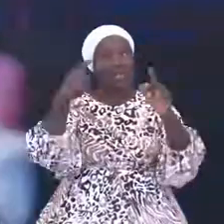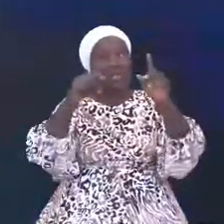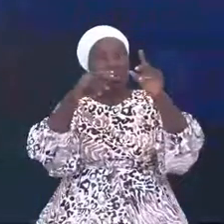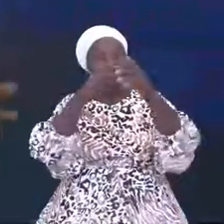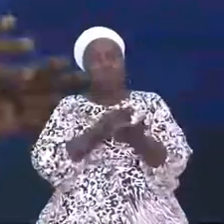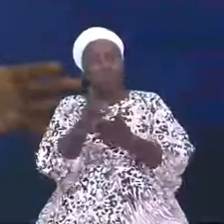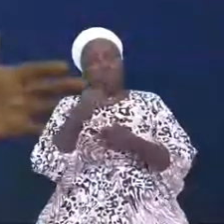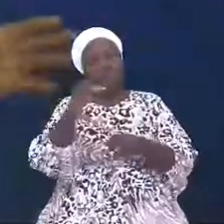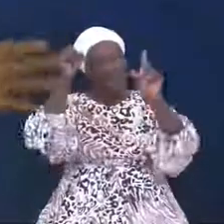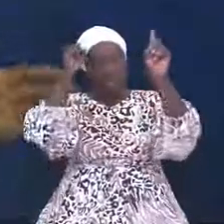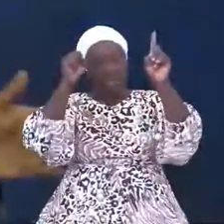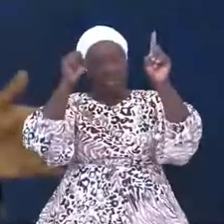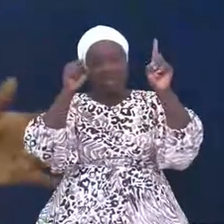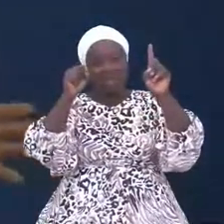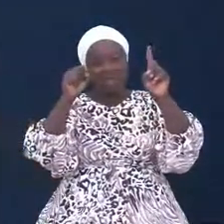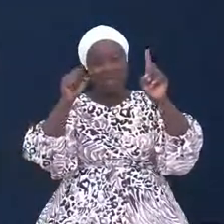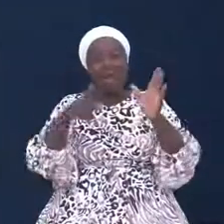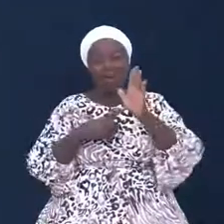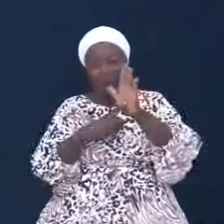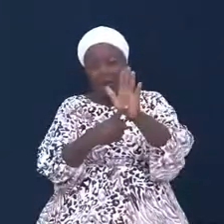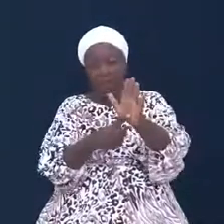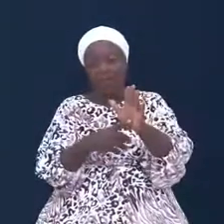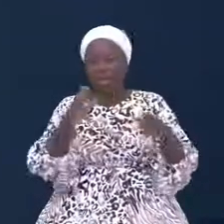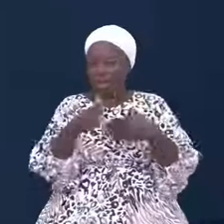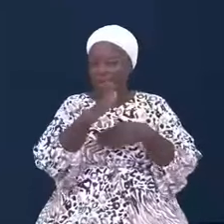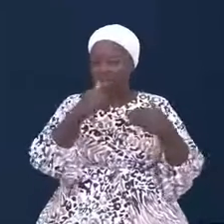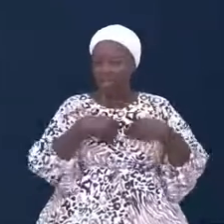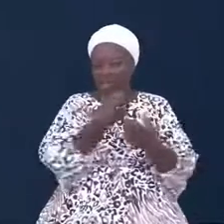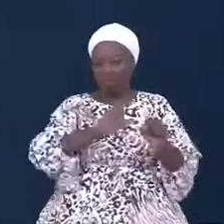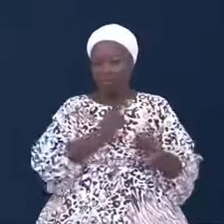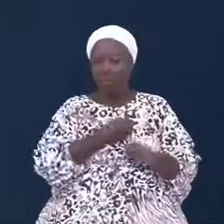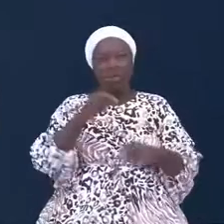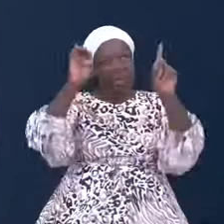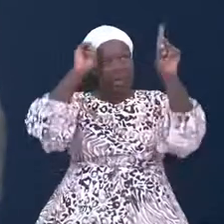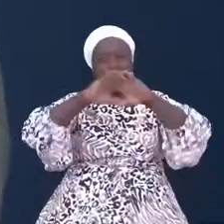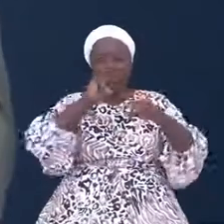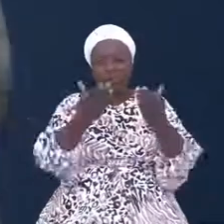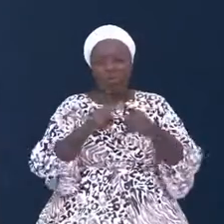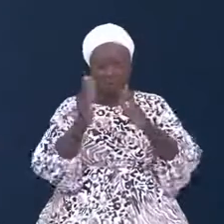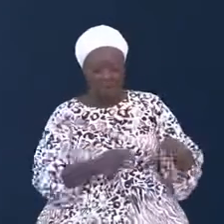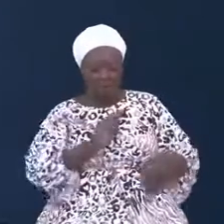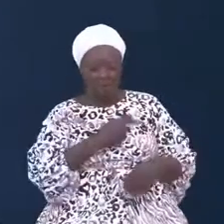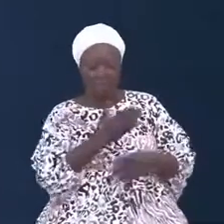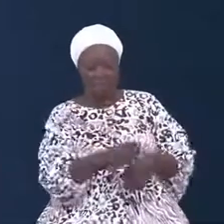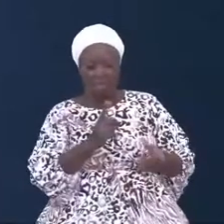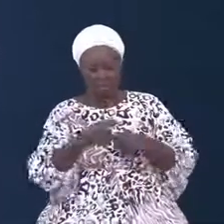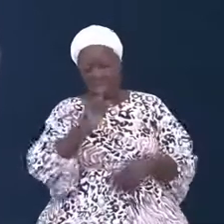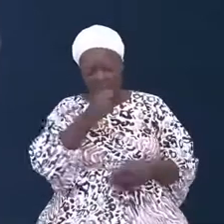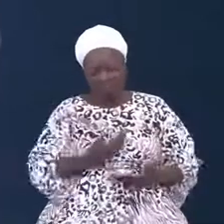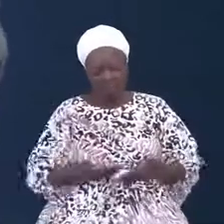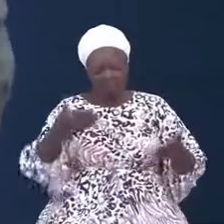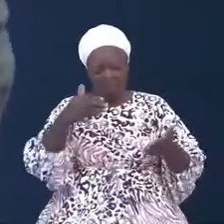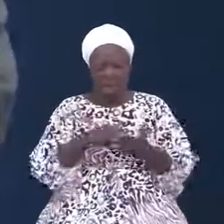vérité de sa justice, la vérité de sa révélation. Après qu'il nous sauve, il ne veut pas nous